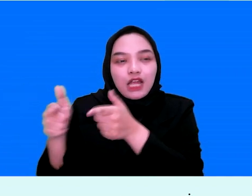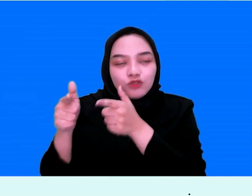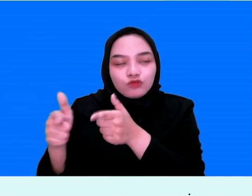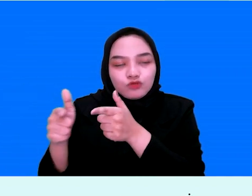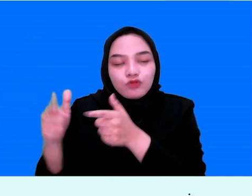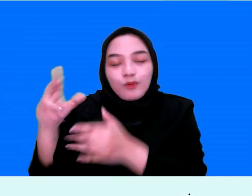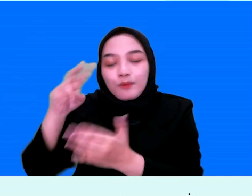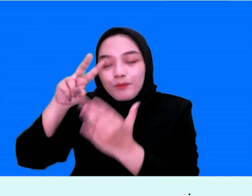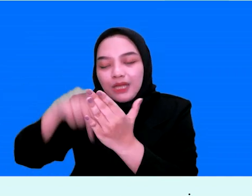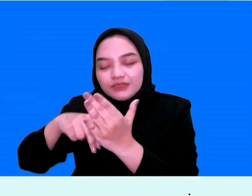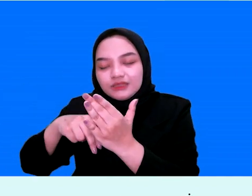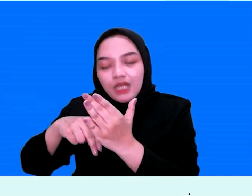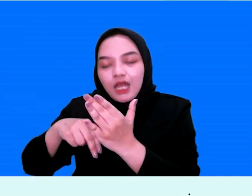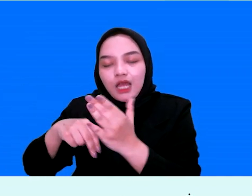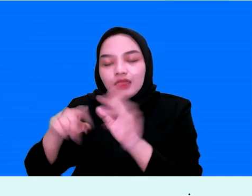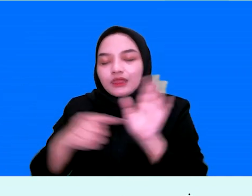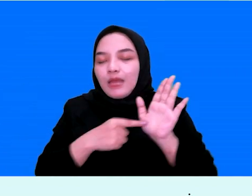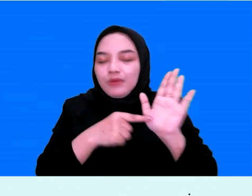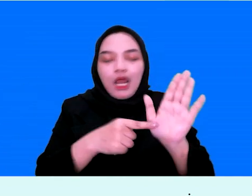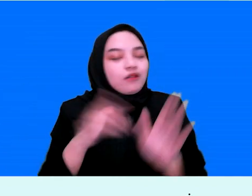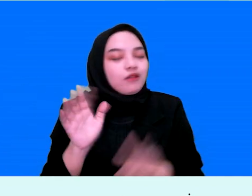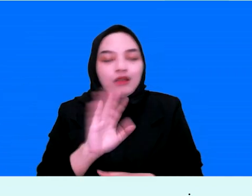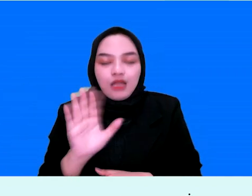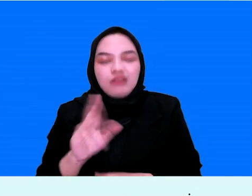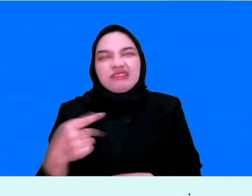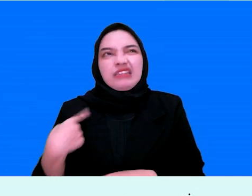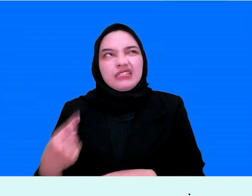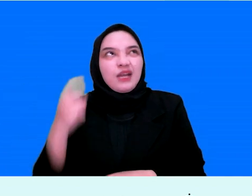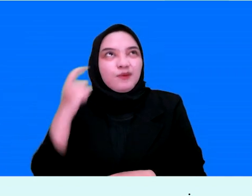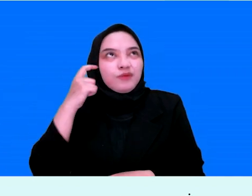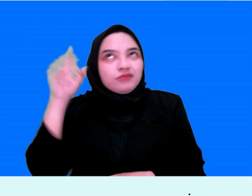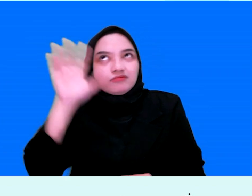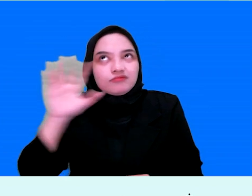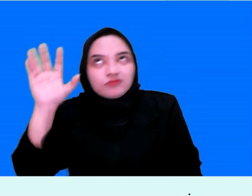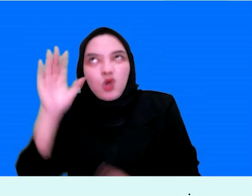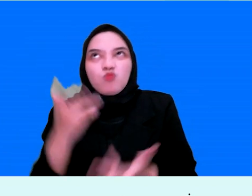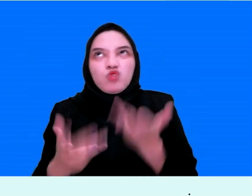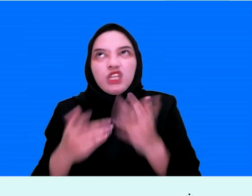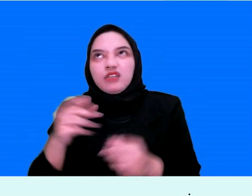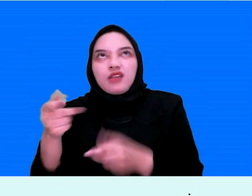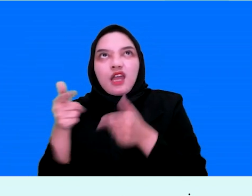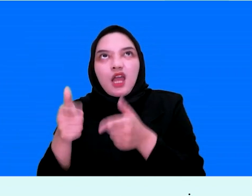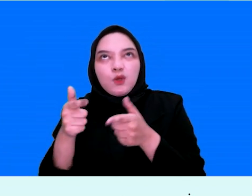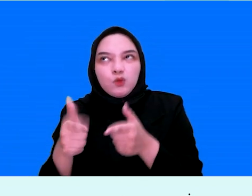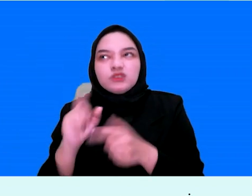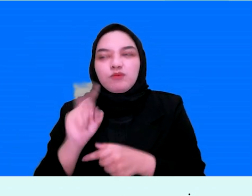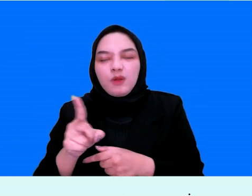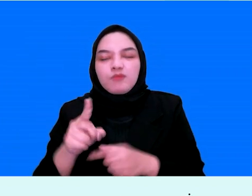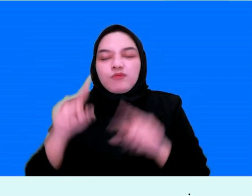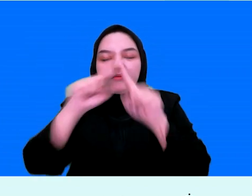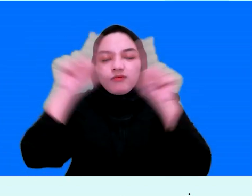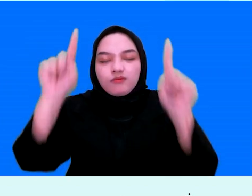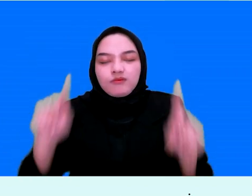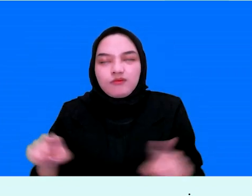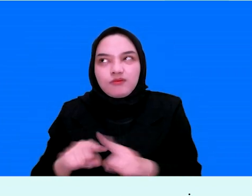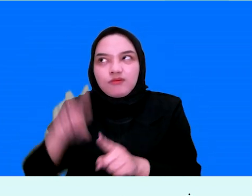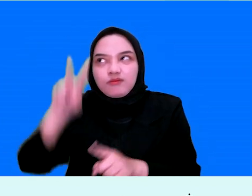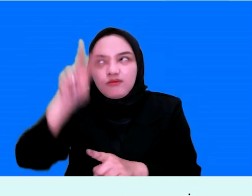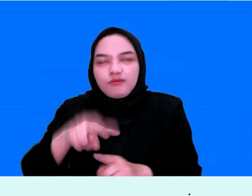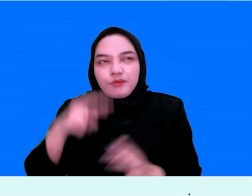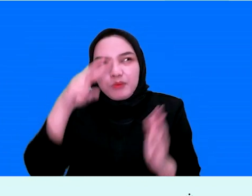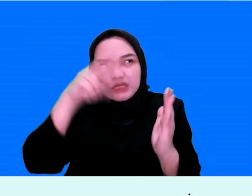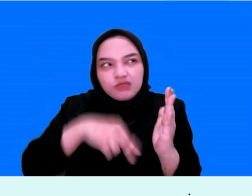mengasumsikan eh, bahwa pop-up tersebut akan mengganggu teman difabel karena memang tidak terbaca oleh screen reader, tapi ternyata teman